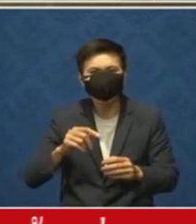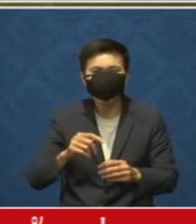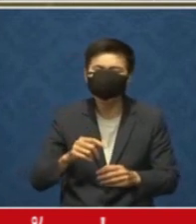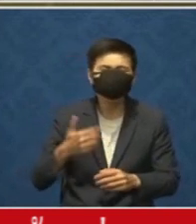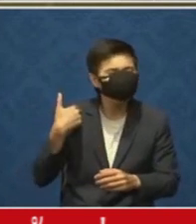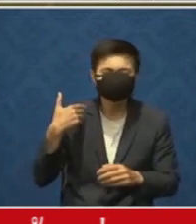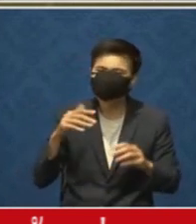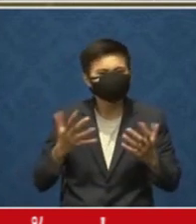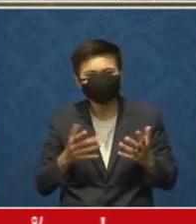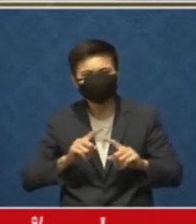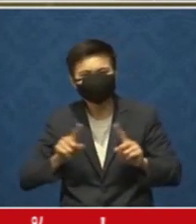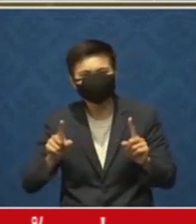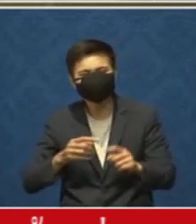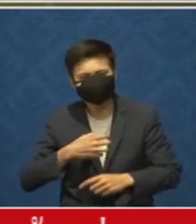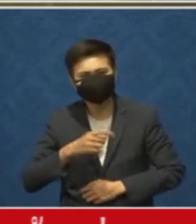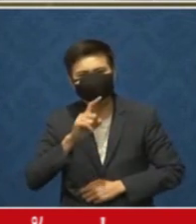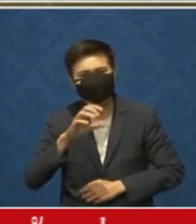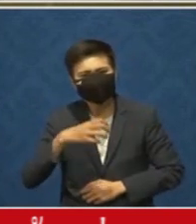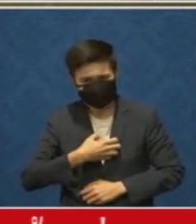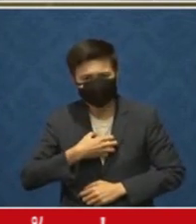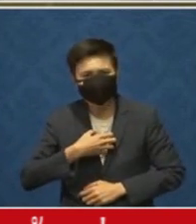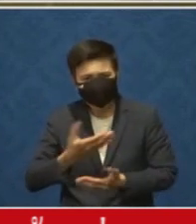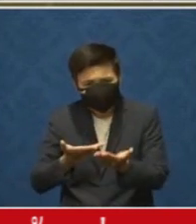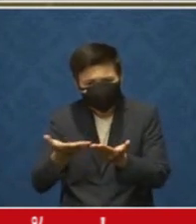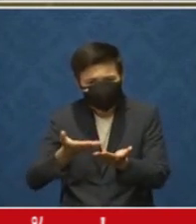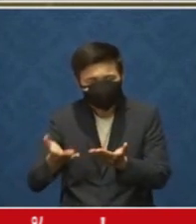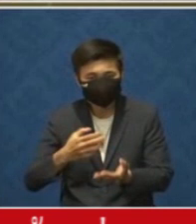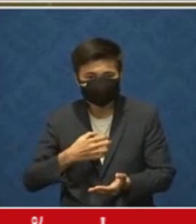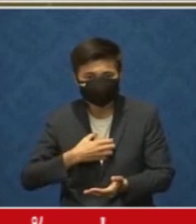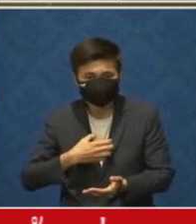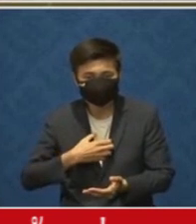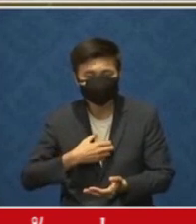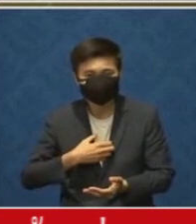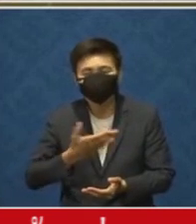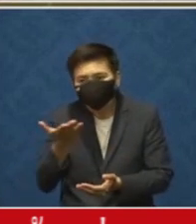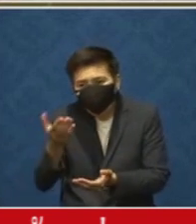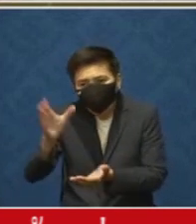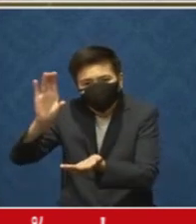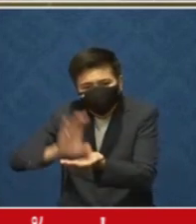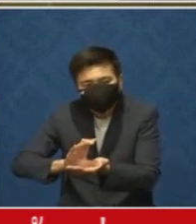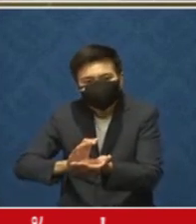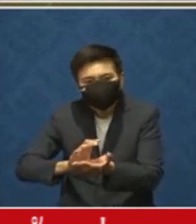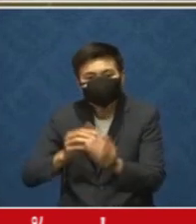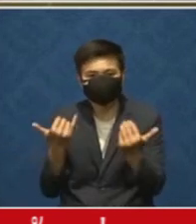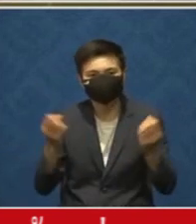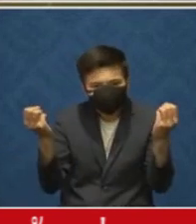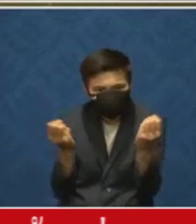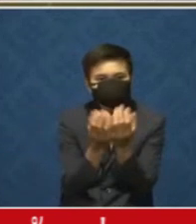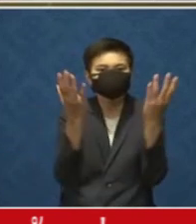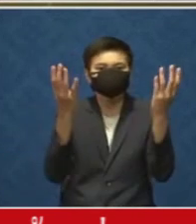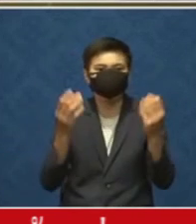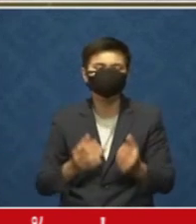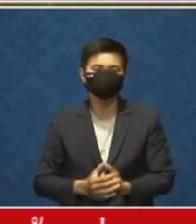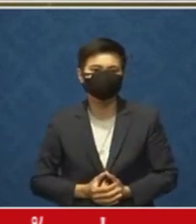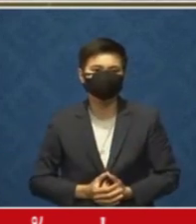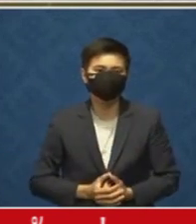เลยครับเพียงแต่ว่าต้องการที่จะซื้อต้องการจะใช้งบประมาณนะครับแล้วก็เกิดความเสียหายขึ้นสไลด์ที่